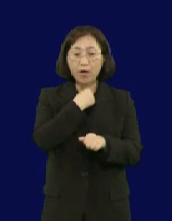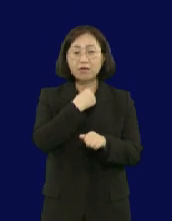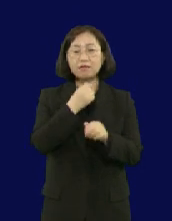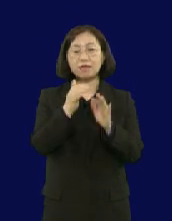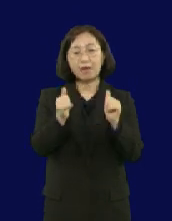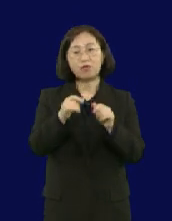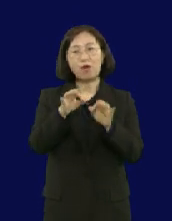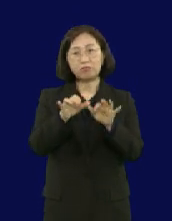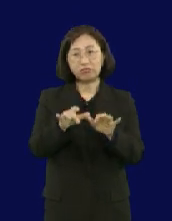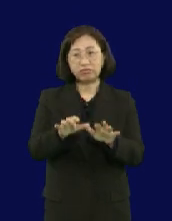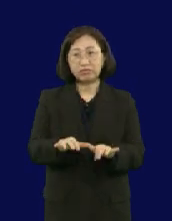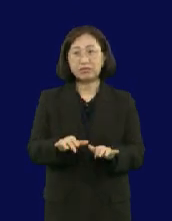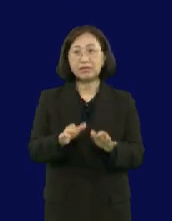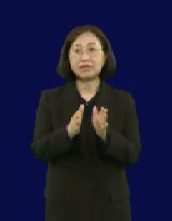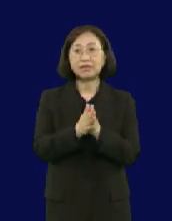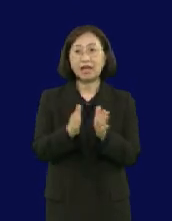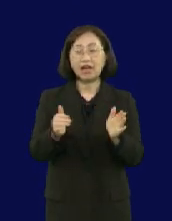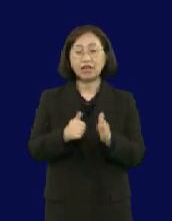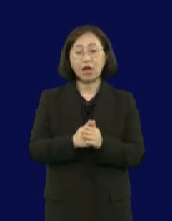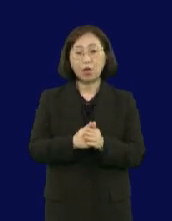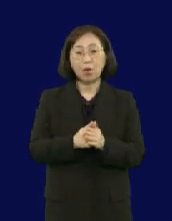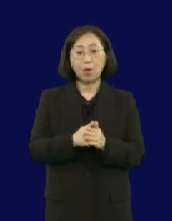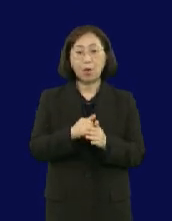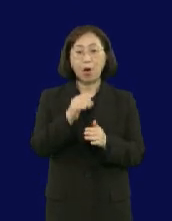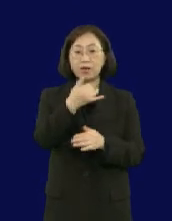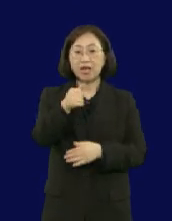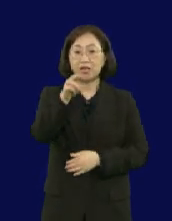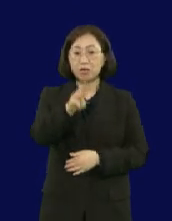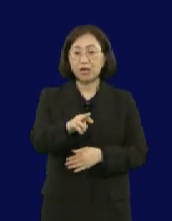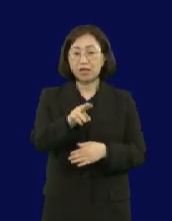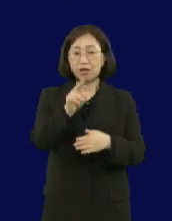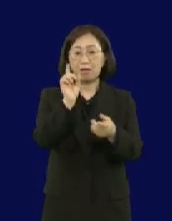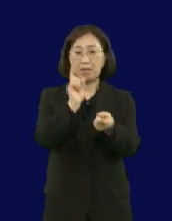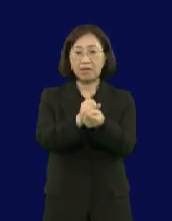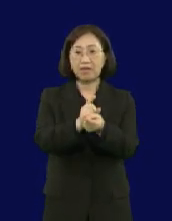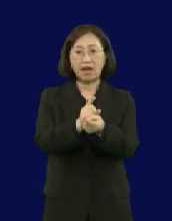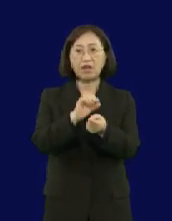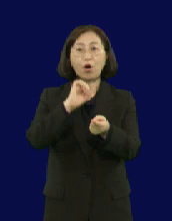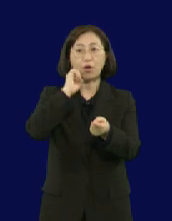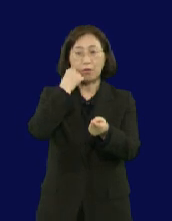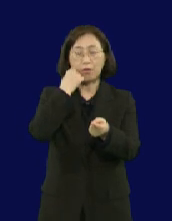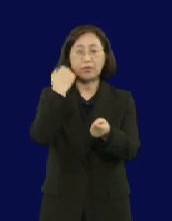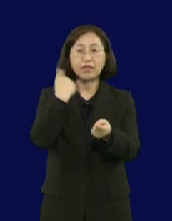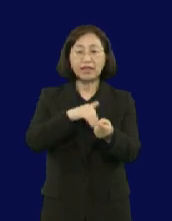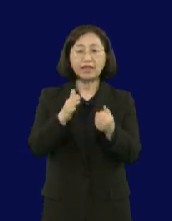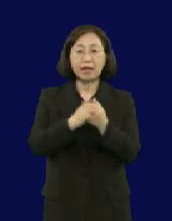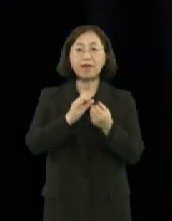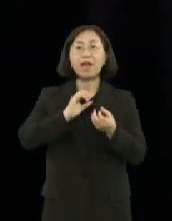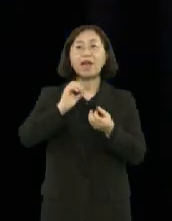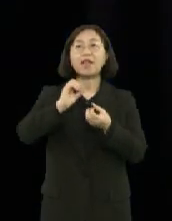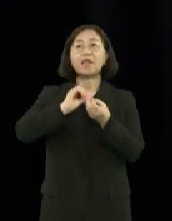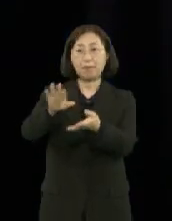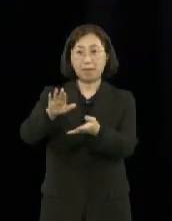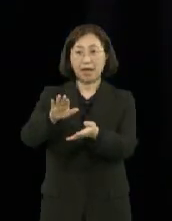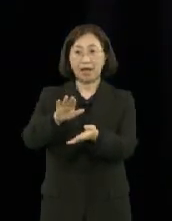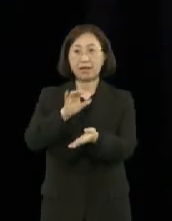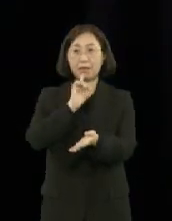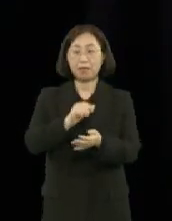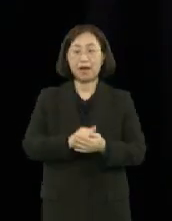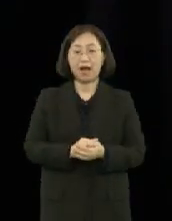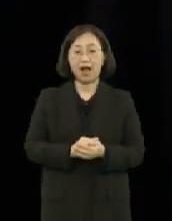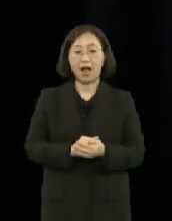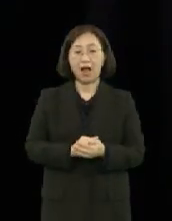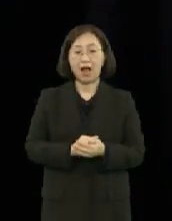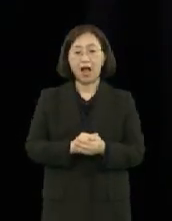대화가 시작되고 판매자는 세종에서 만나 거래가 힘들 것 같다며 택배 거래를 유도합니다. 허위